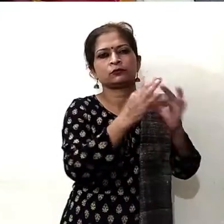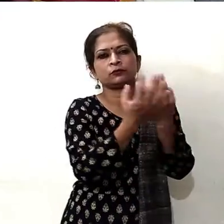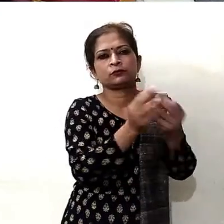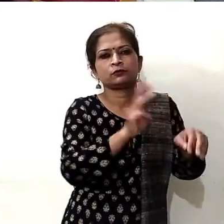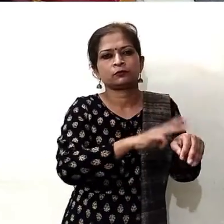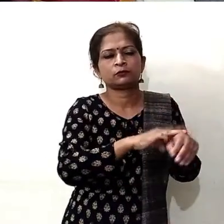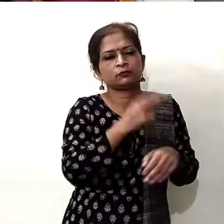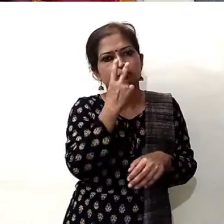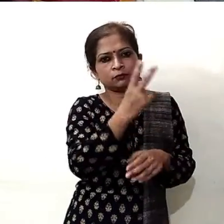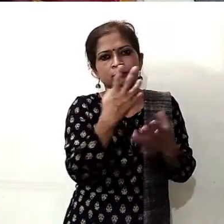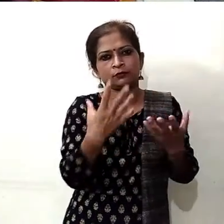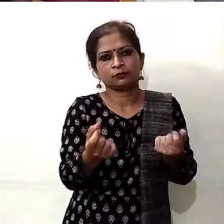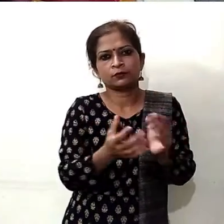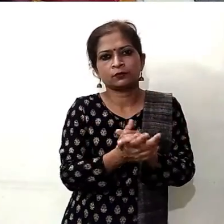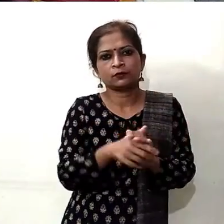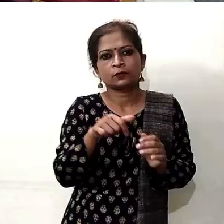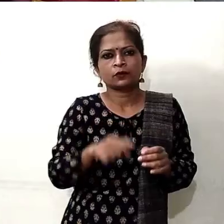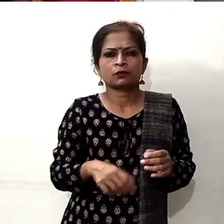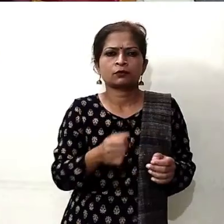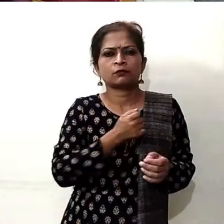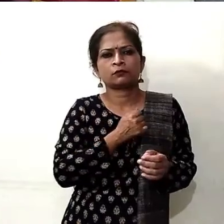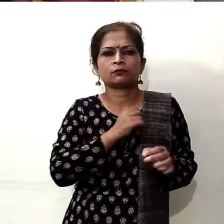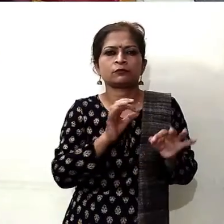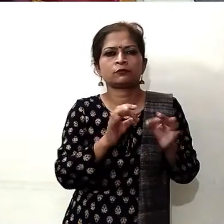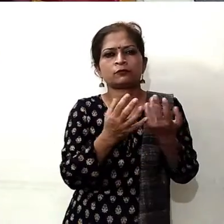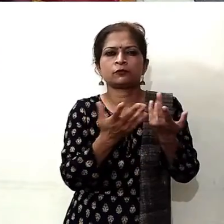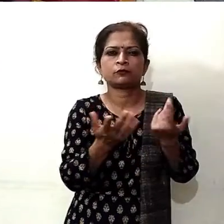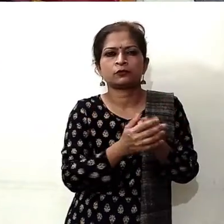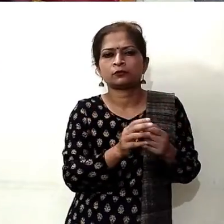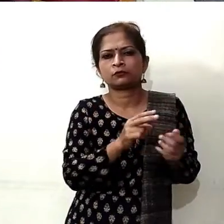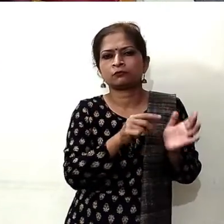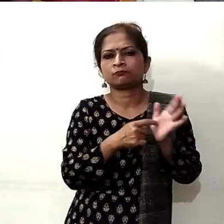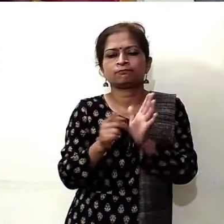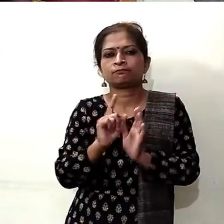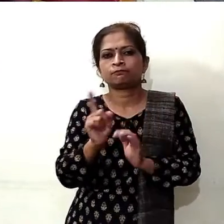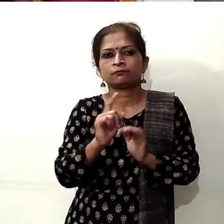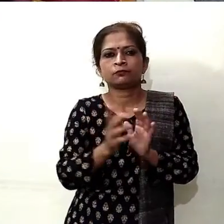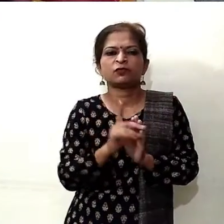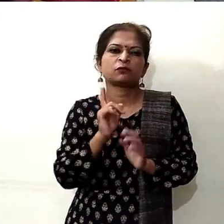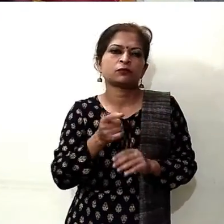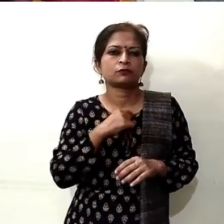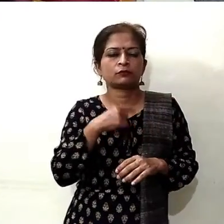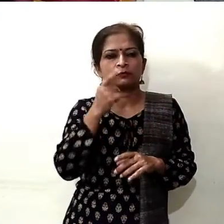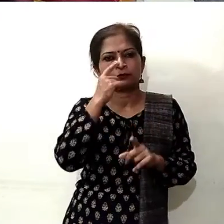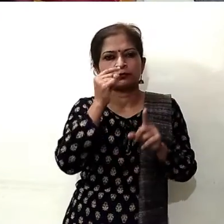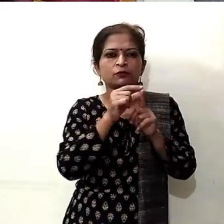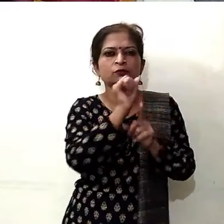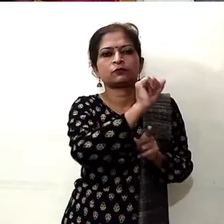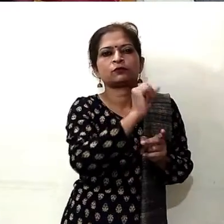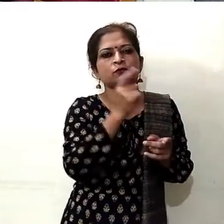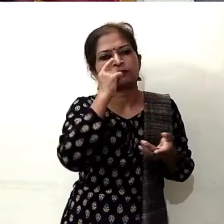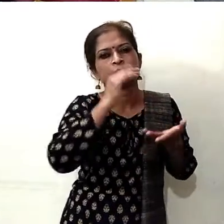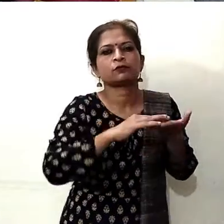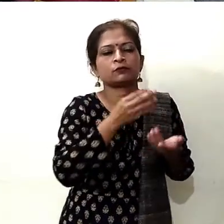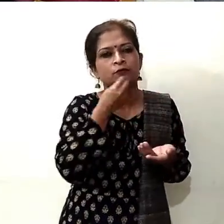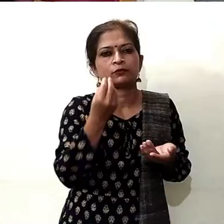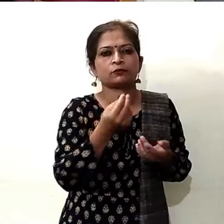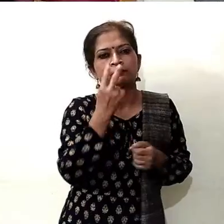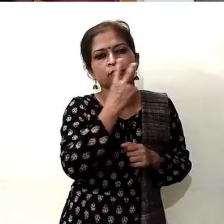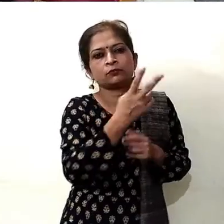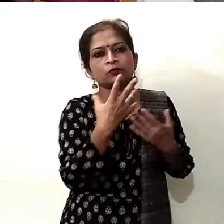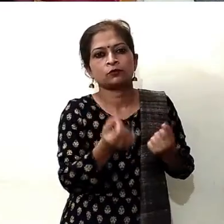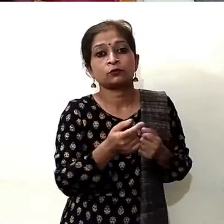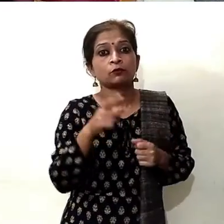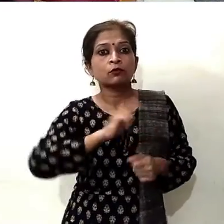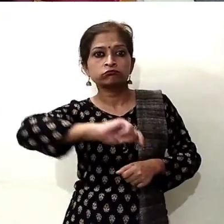सिंह ने बोला कि यही तो मेरे परिवार के लोग। बोला कि नहीं, हमने सुना है कि पद्मिनी आपकी पत्नी है, उन्हें देखना चाहता हूँ। तलवारें खिंच गई थी, लेकिन मंत्रियों